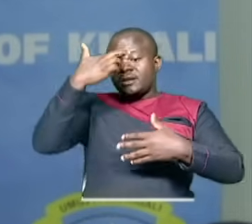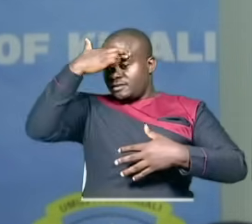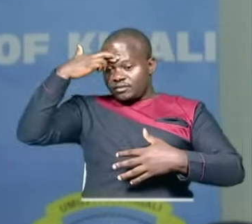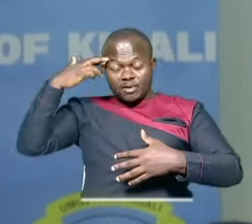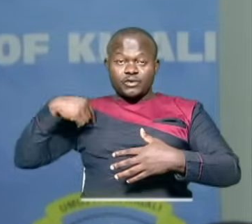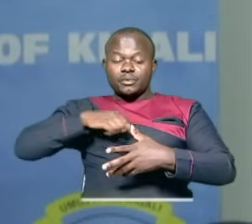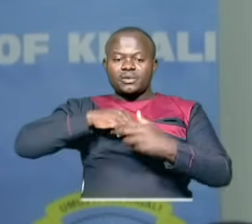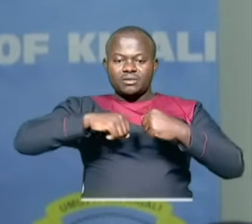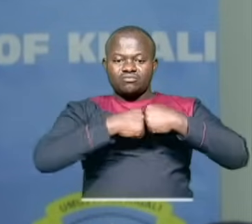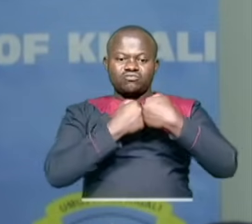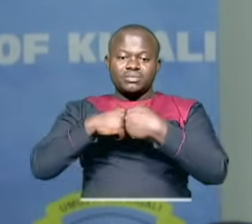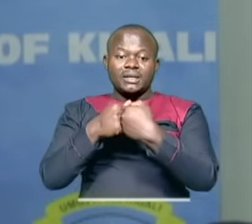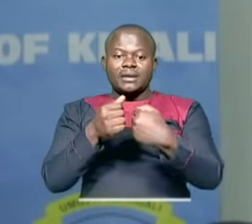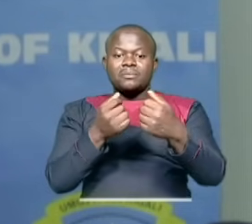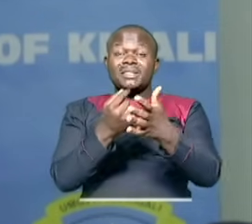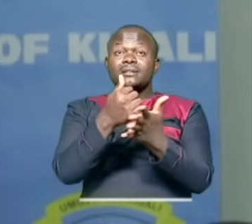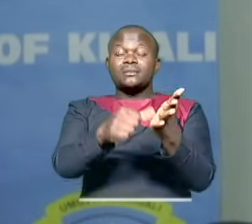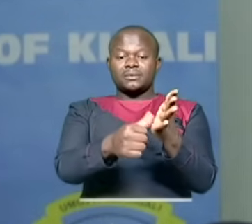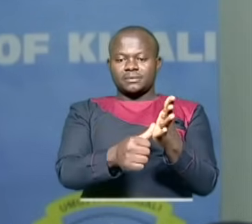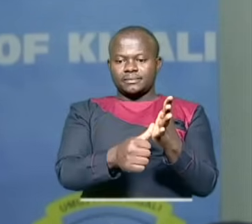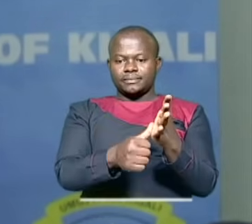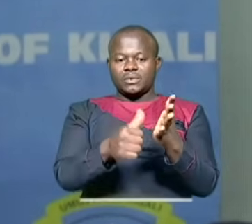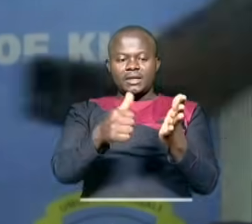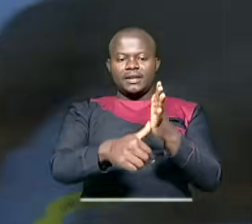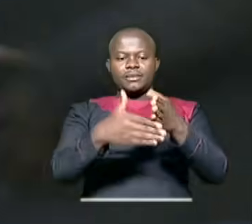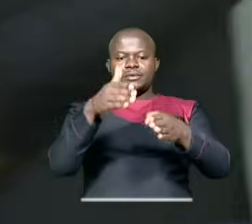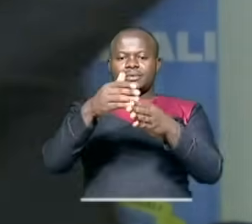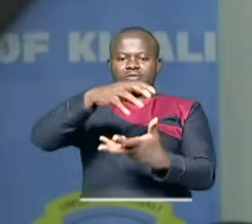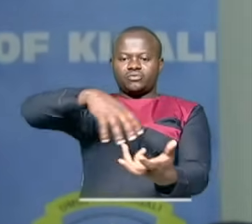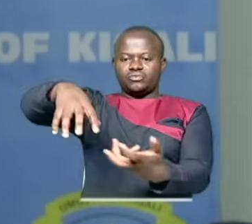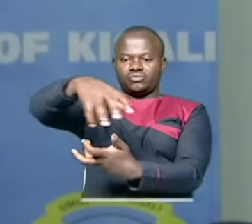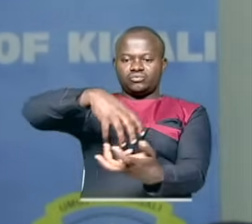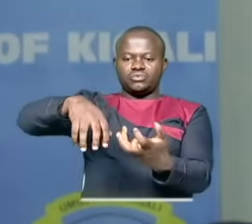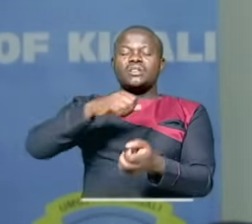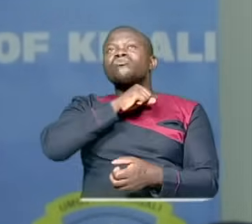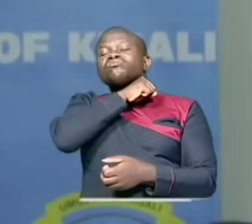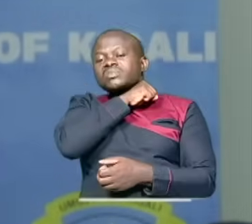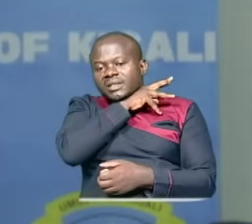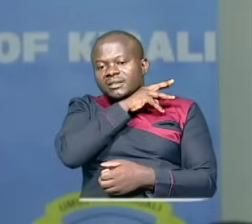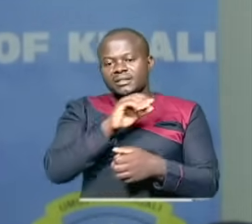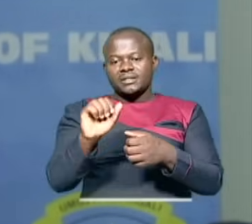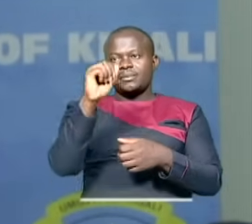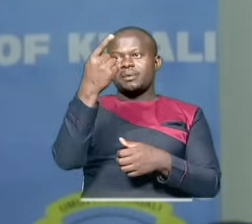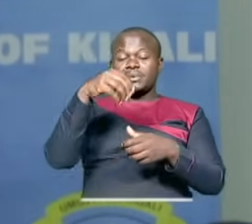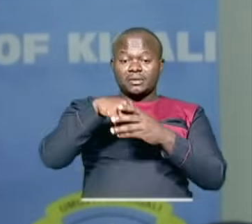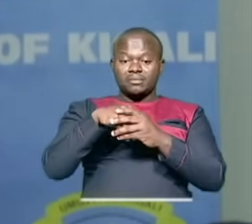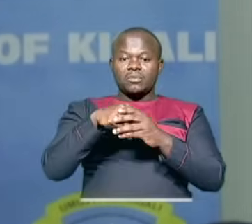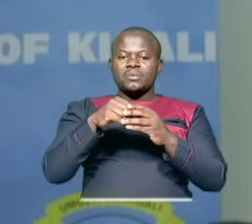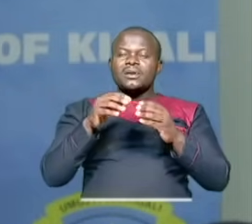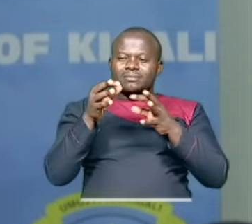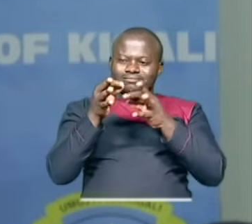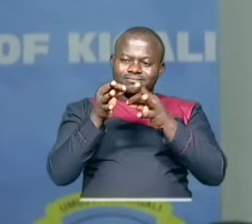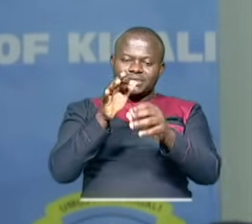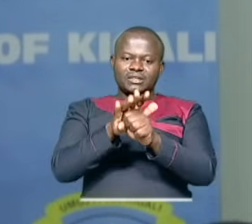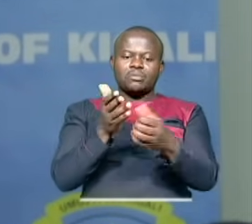kurwana n'ibi bintu biteza crisis. Ikibazo cy'imyubakire mu kajagari n'isuku nke biri ku isonga mu byatinzweho mu